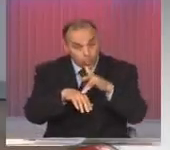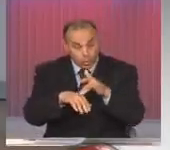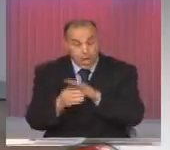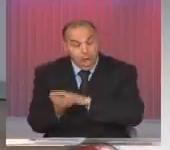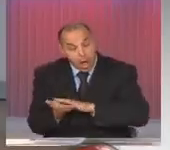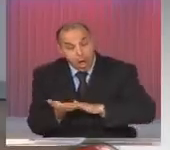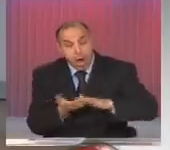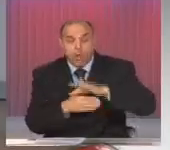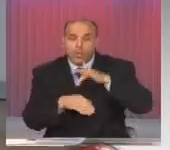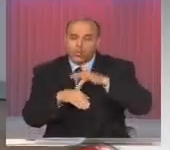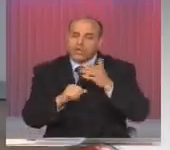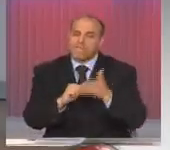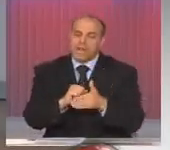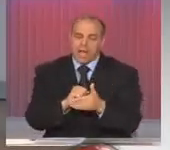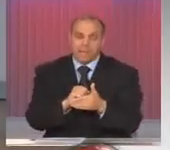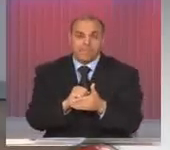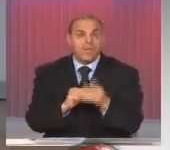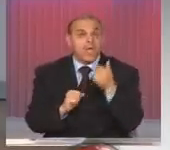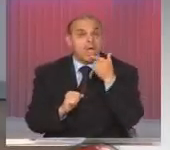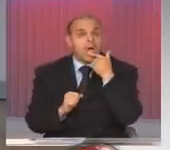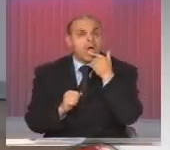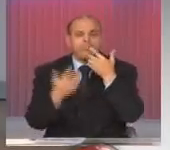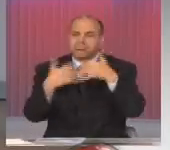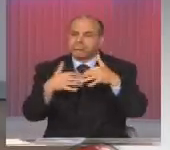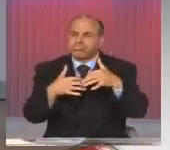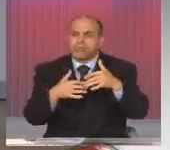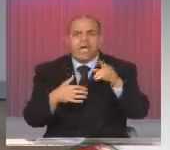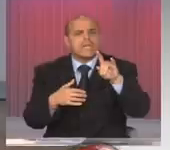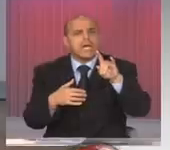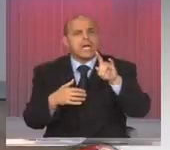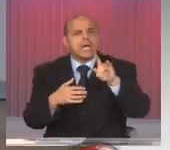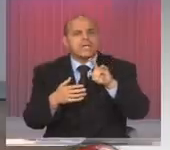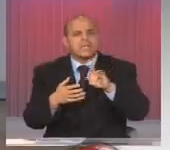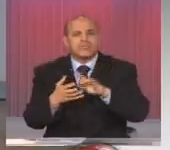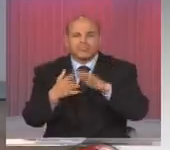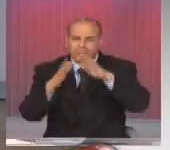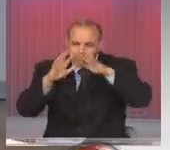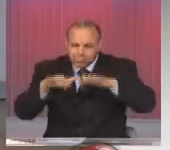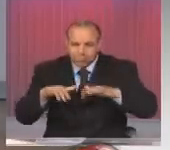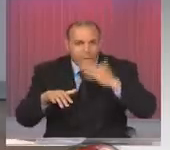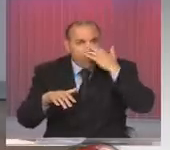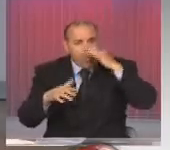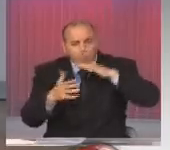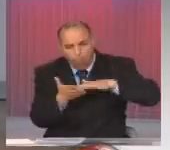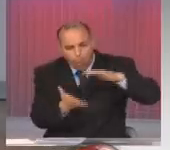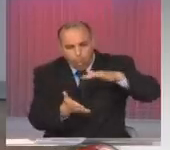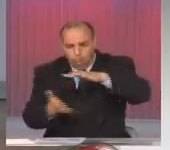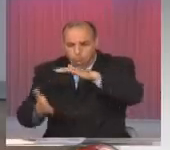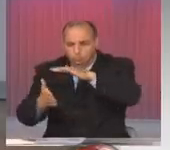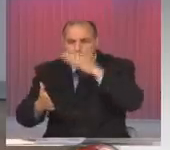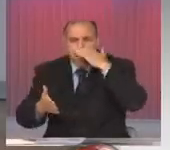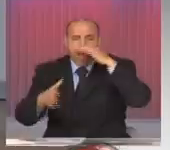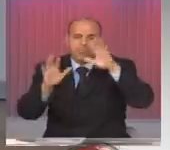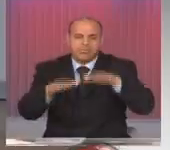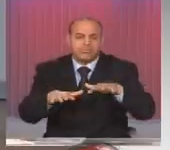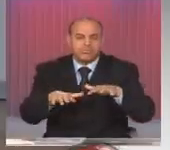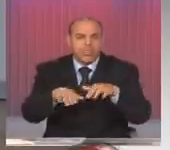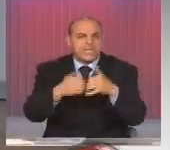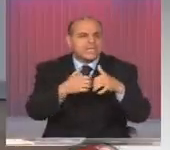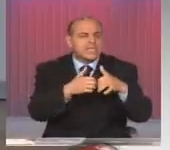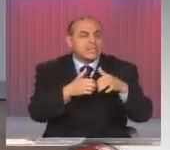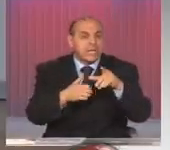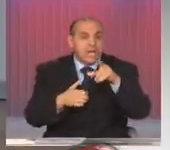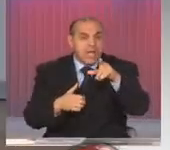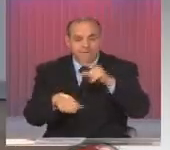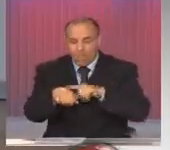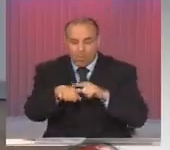هامة من الأراضي الفلاحية وتدمير مئات الهكتارات من الشباك الواقع جراء تهطل كميات كبيرة من البرد والثلوج